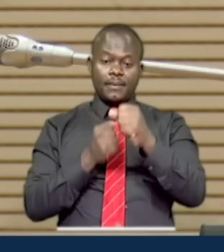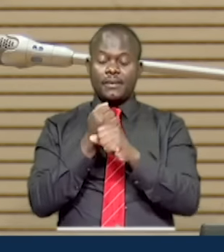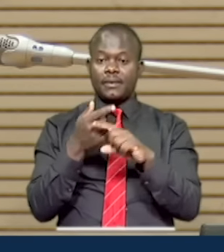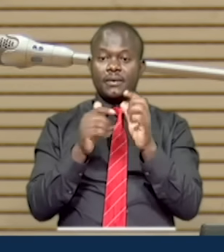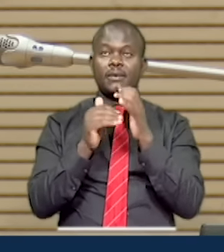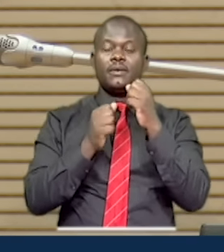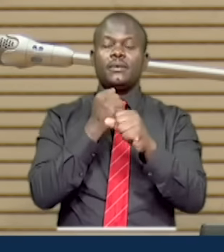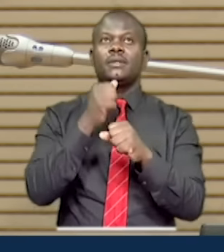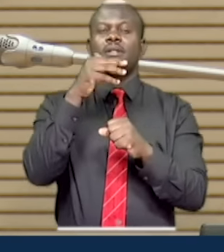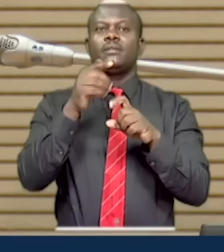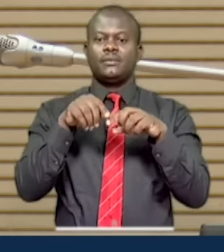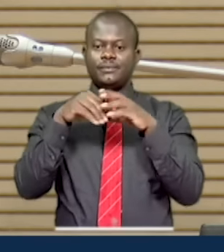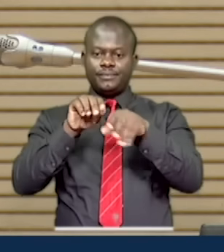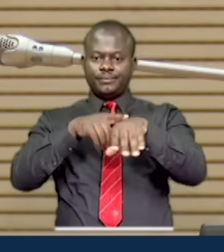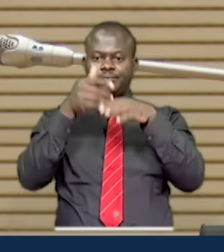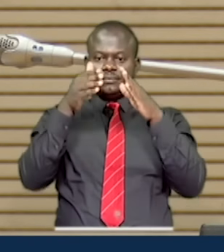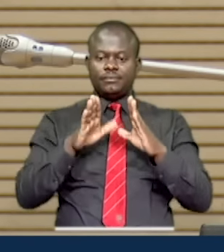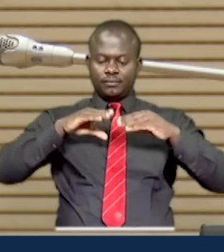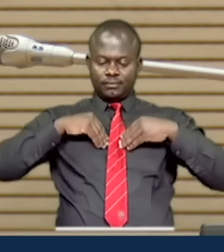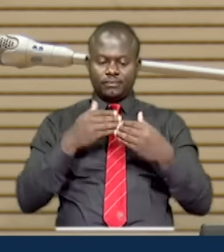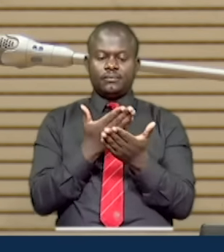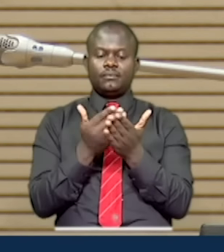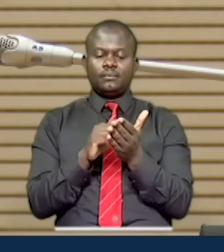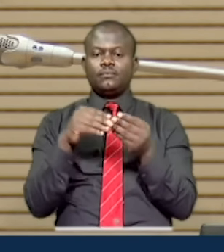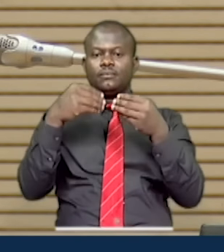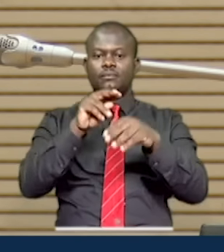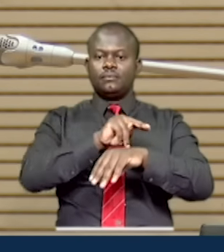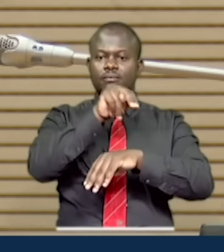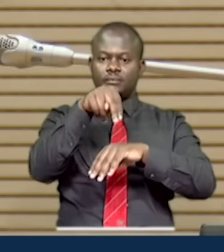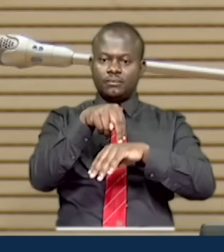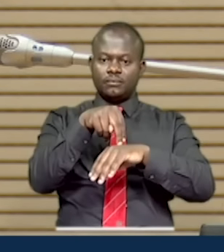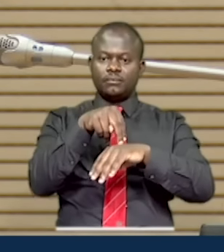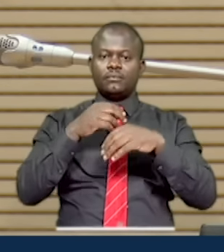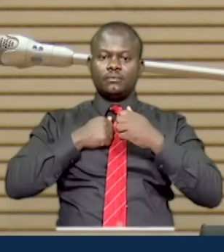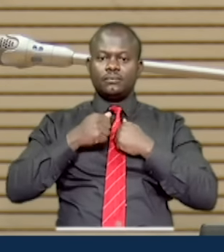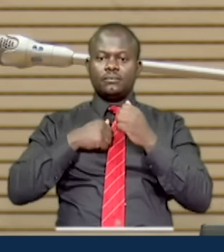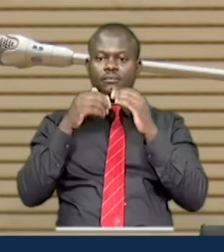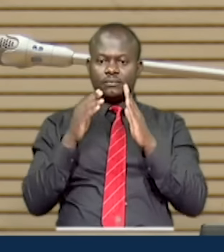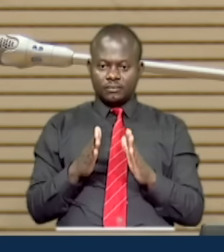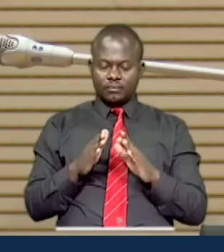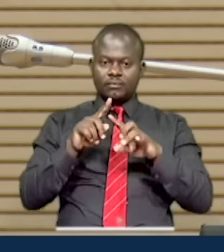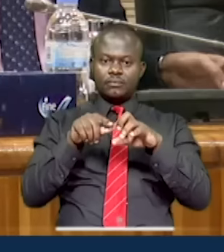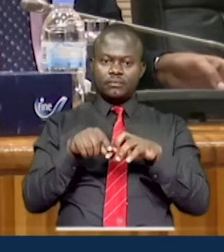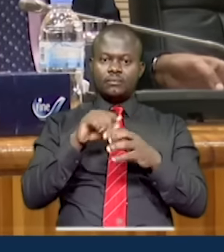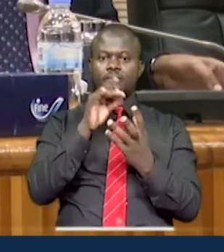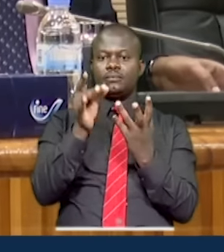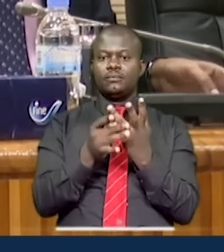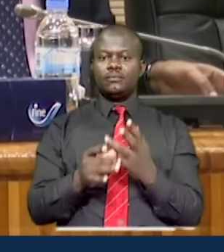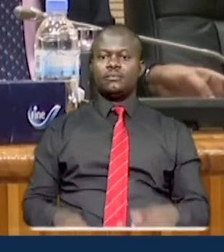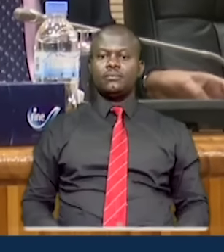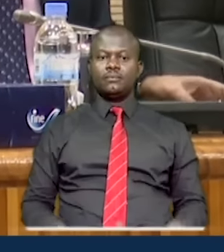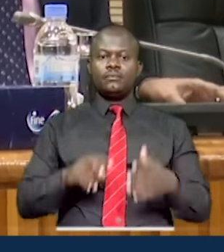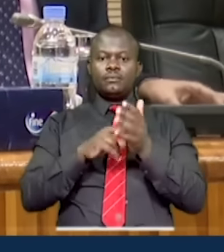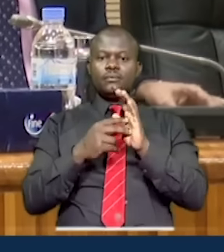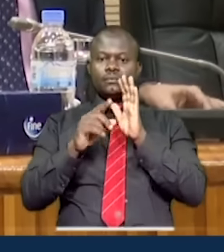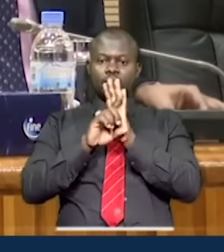kandi ishingira ku gihe umuntu yemerewe gusaba no kuba yahabwa ubwenegihugu bw'ubunyarwanda bushingiye ku ishyingiro. Uyu mushinga